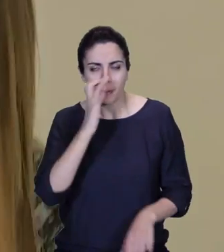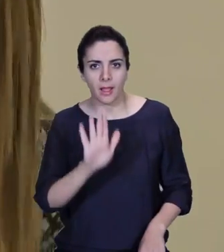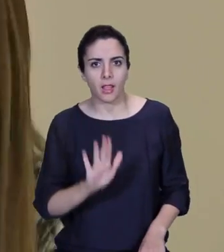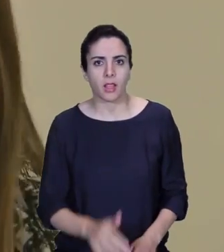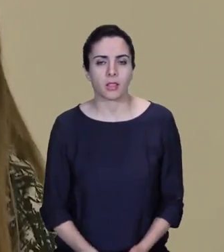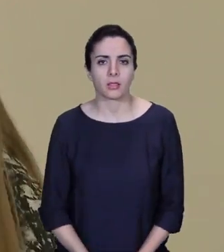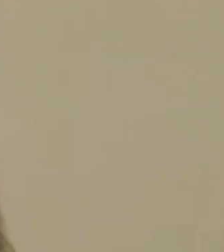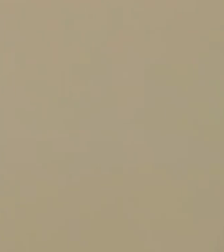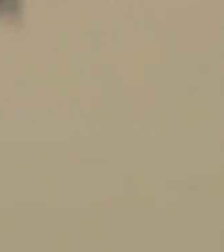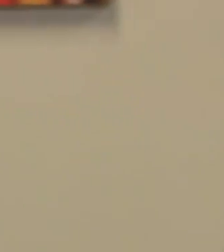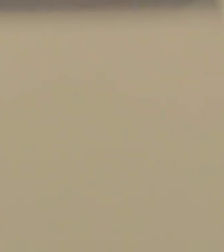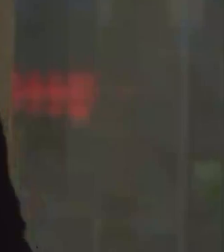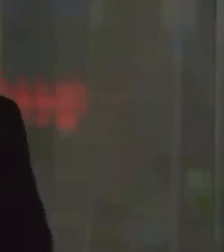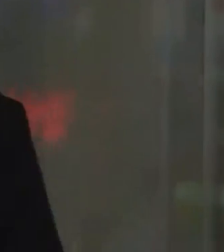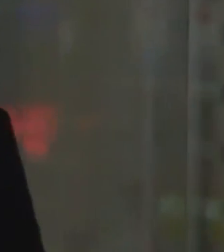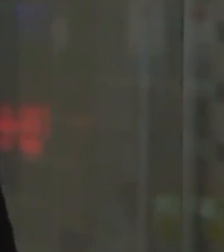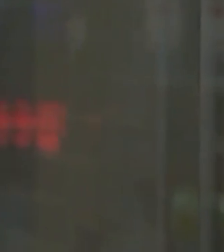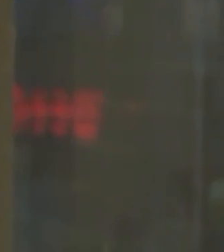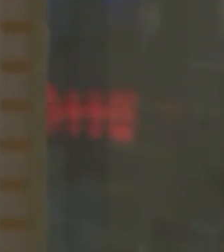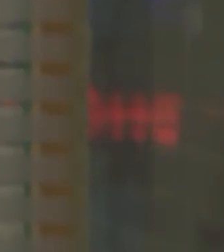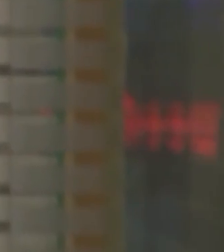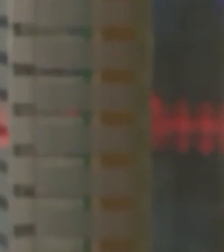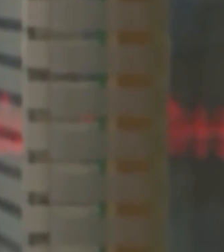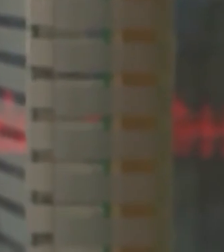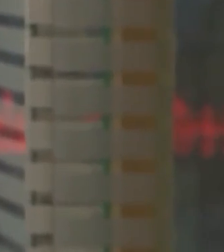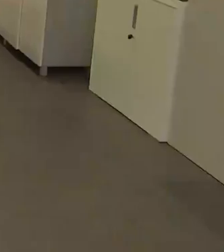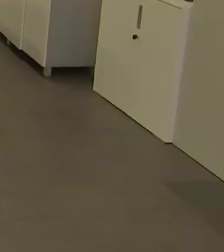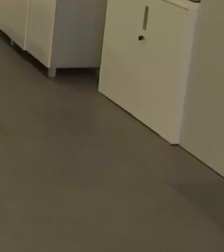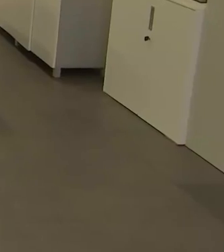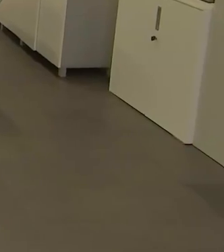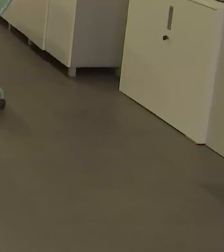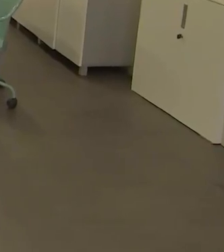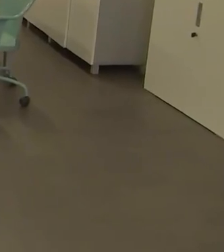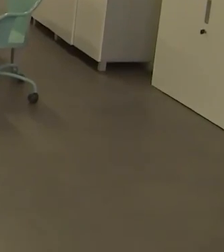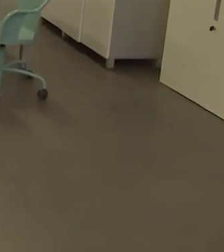hatta. Hızla cam cepheye yürüyor. Nihat geri çekildi.